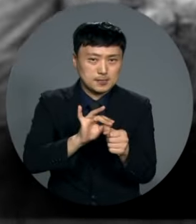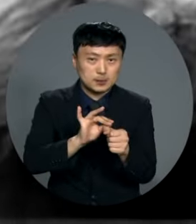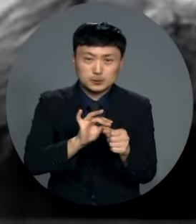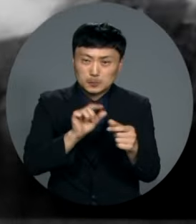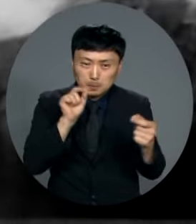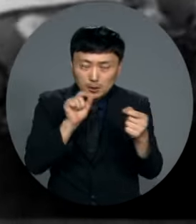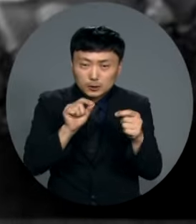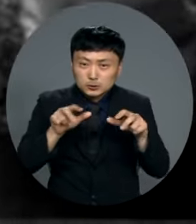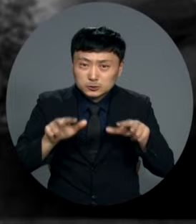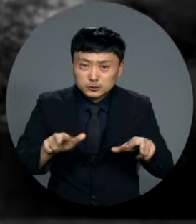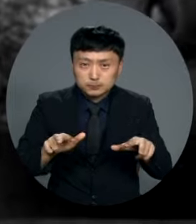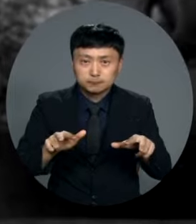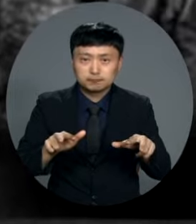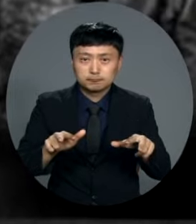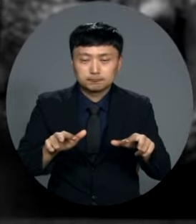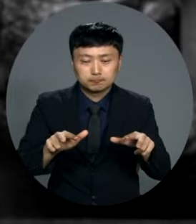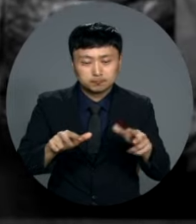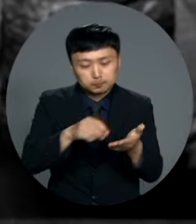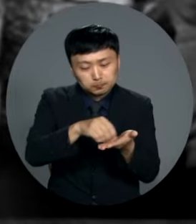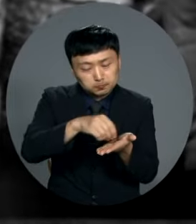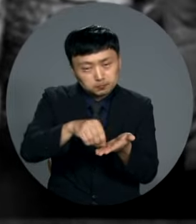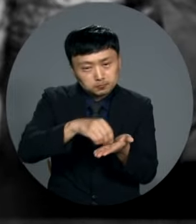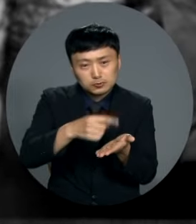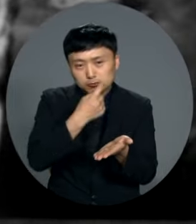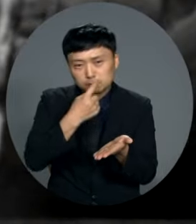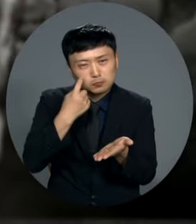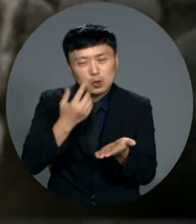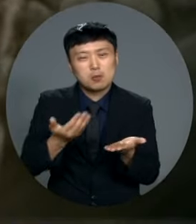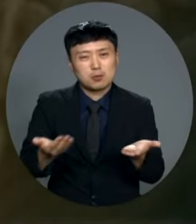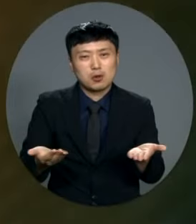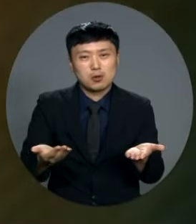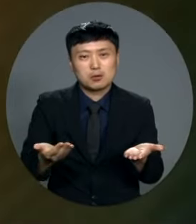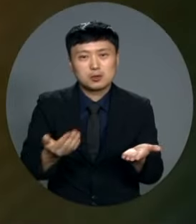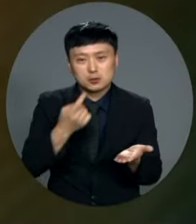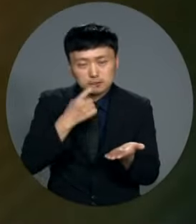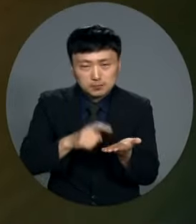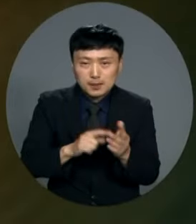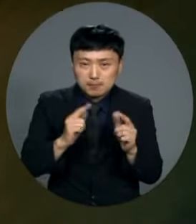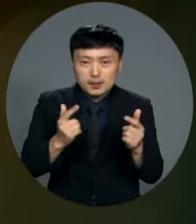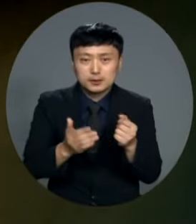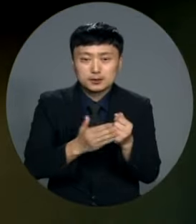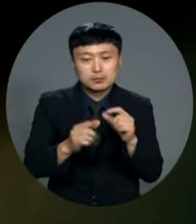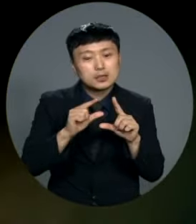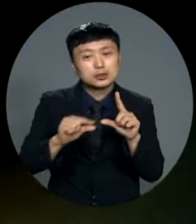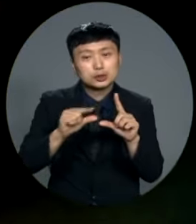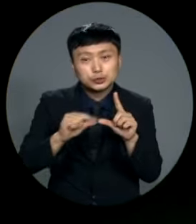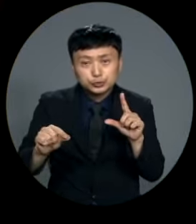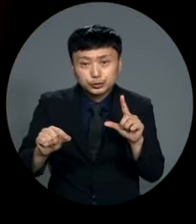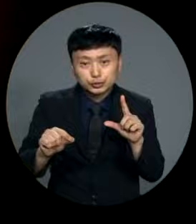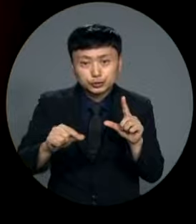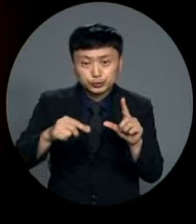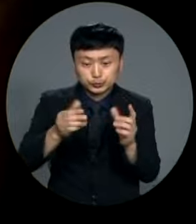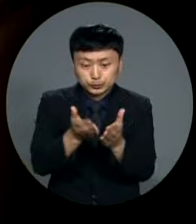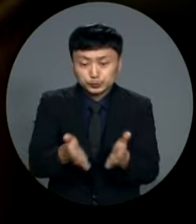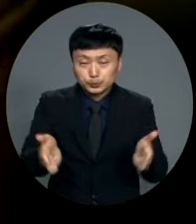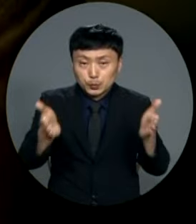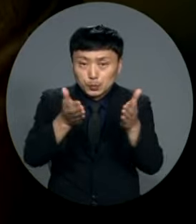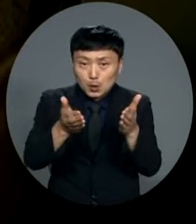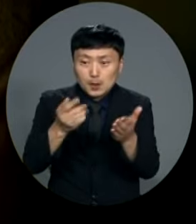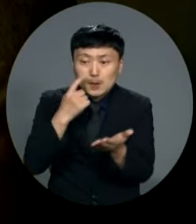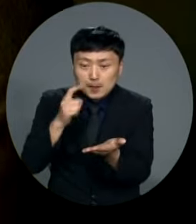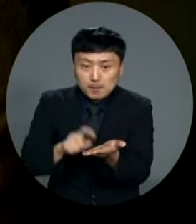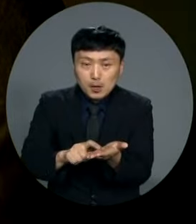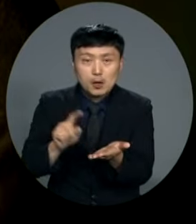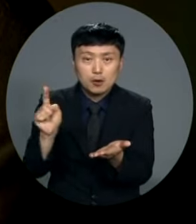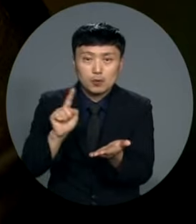지금 구체적인 기록을 찾기는 쉽지 않습니다 조각에 해당할 수도 있지만 이번 신라 토기는 그들을